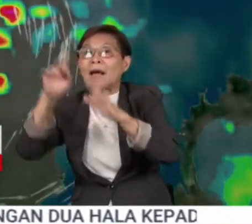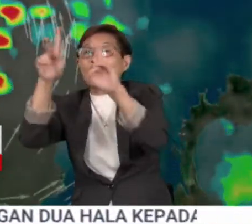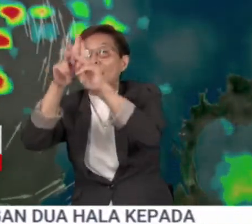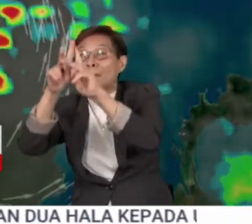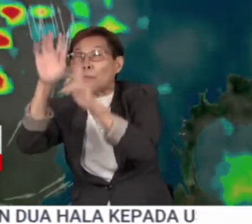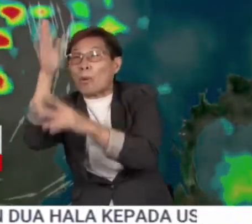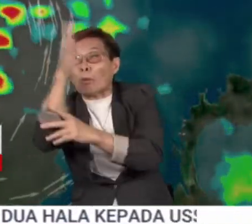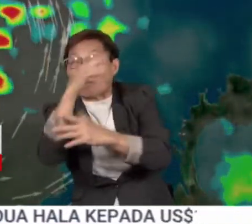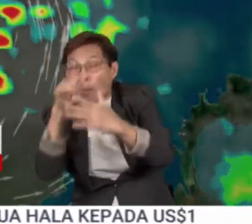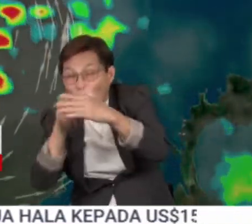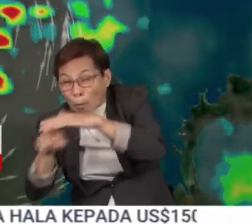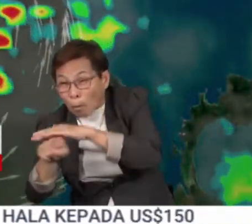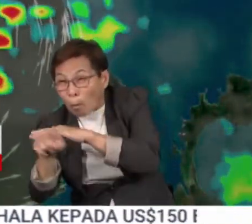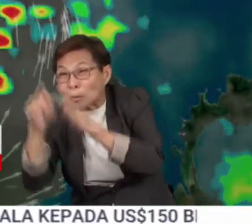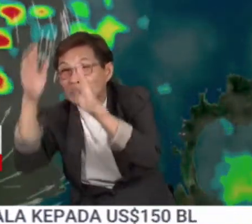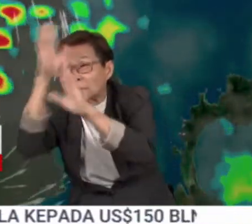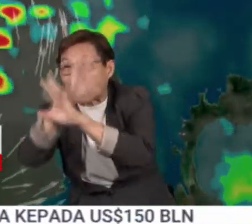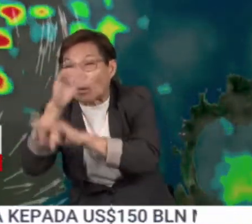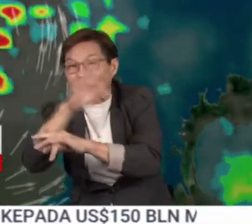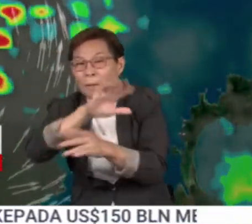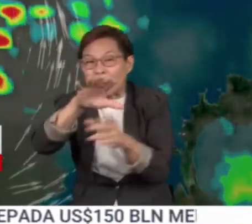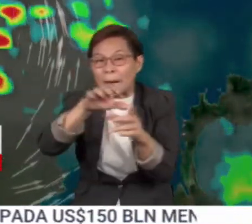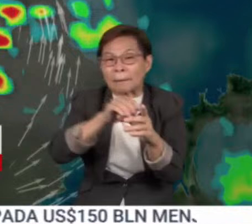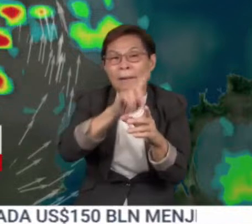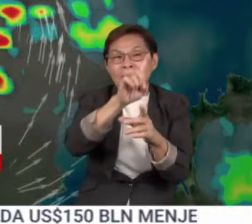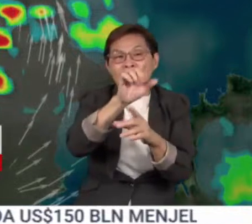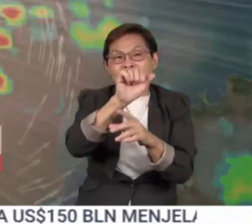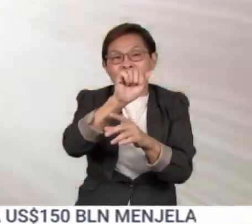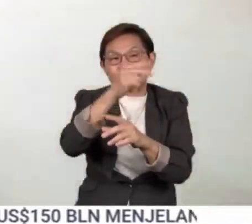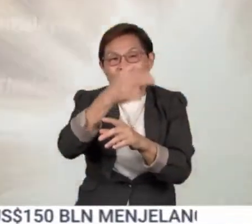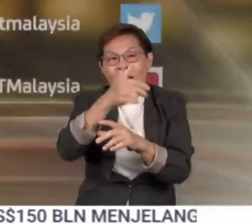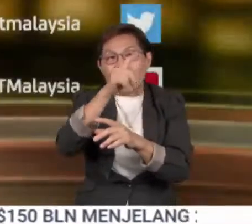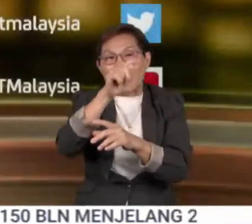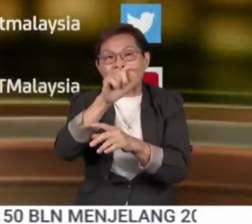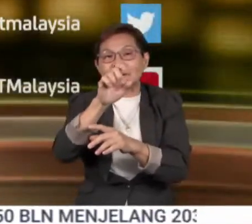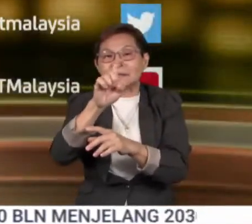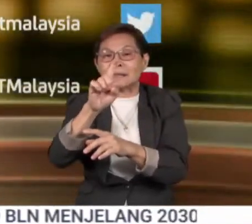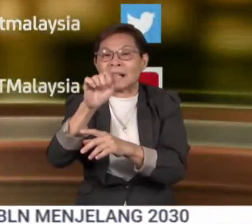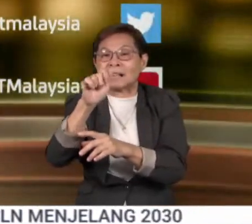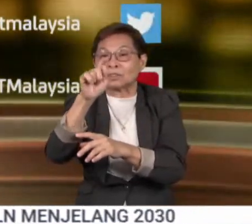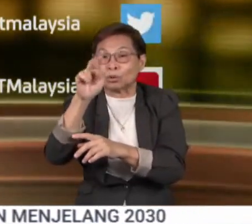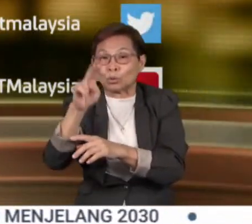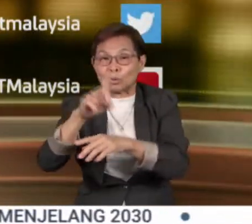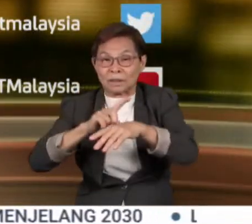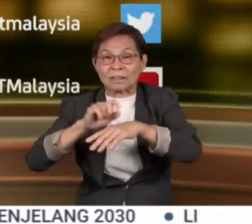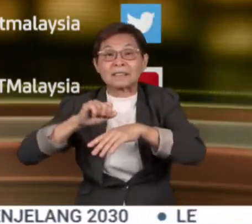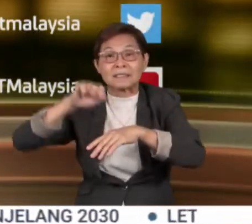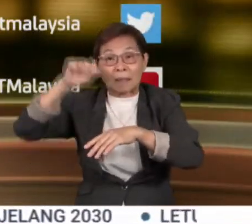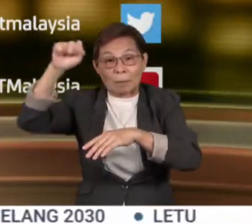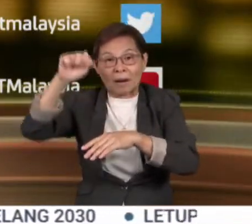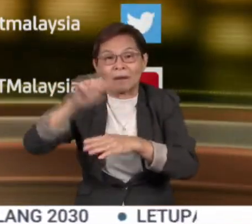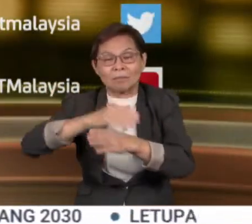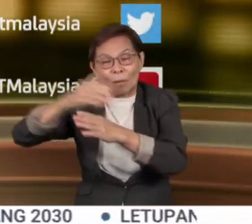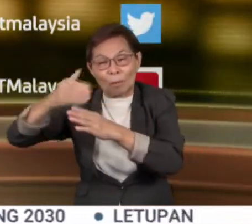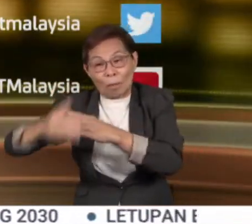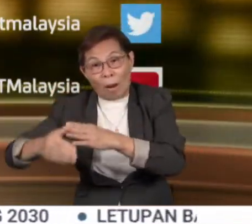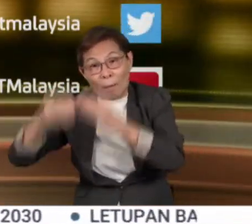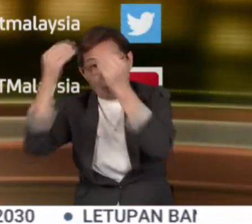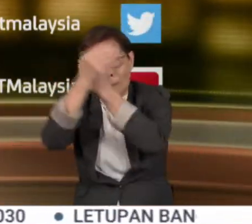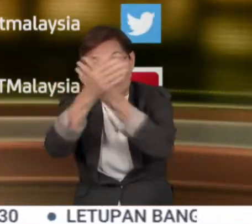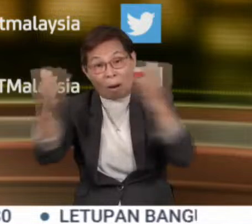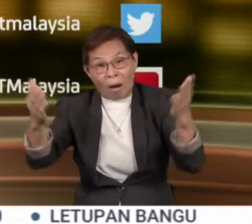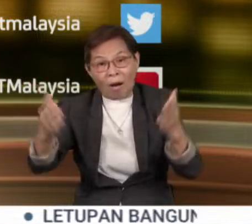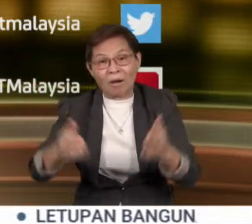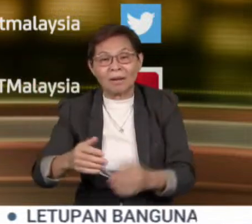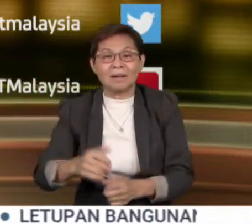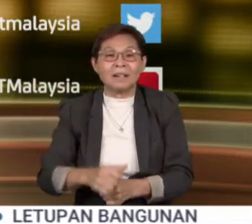Sarawak juga melibatkan bahagian Lahad Datu di negeri Sabah. Baiklah, itu sahaja laporan untuk petang ini. Jangan lupa untuk ikuti kami